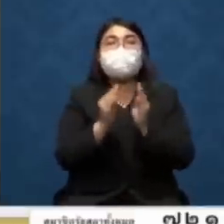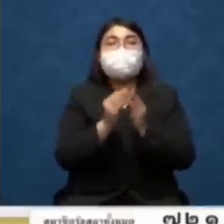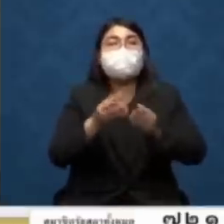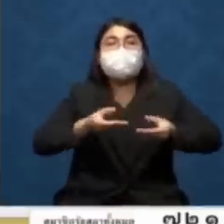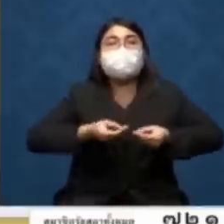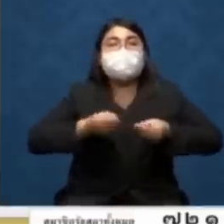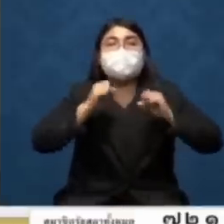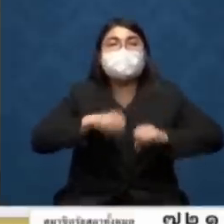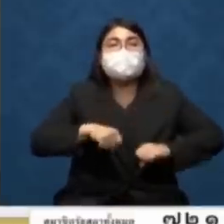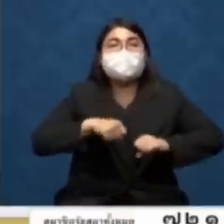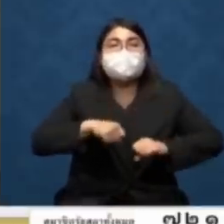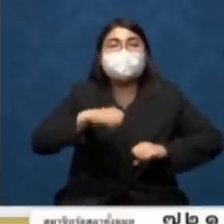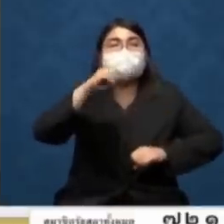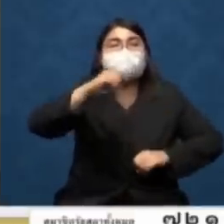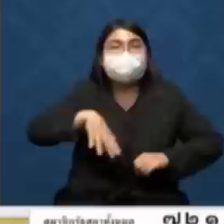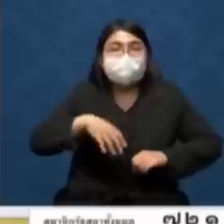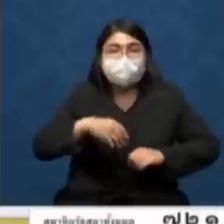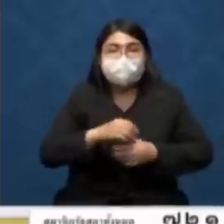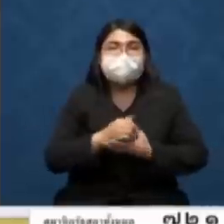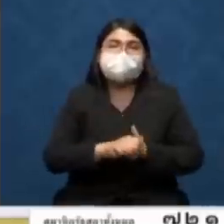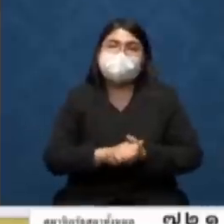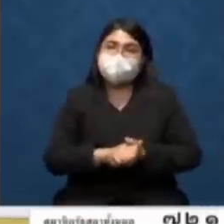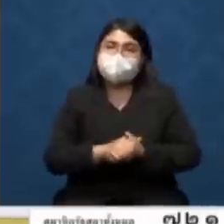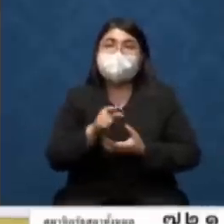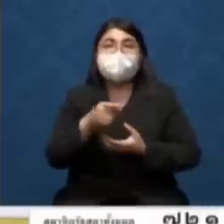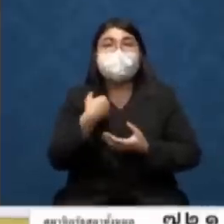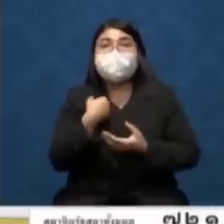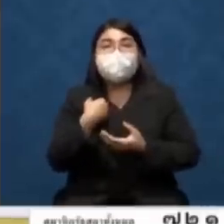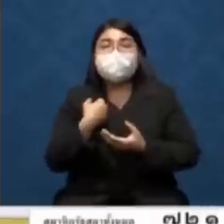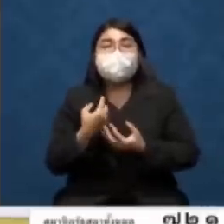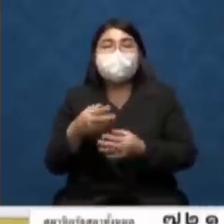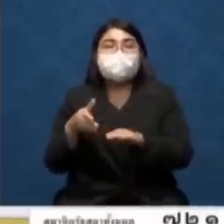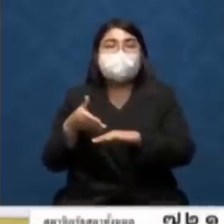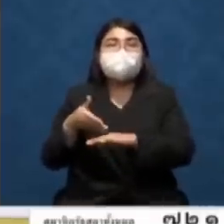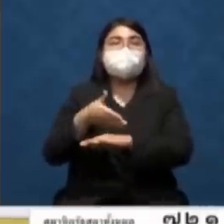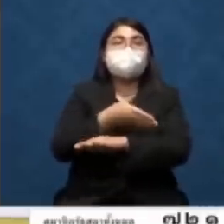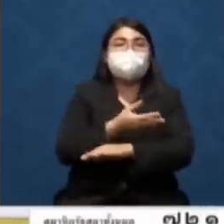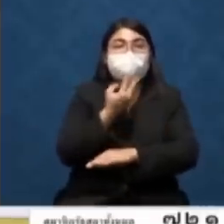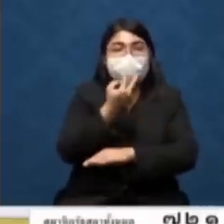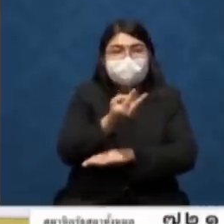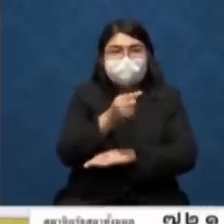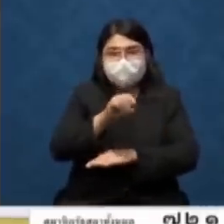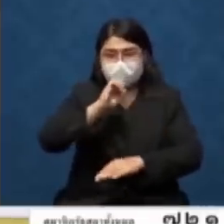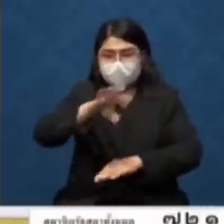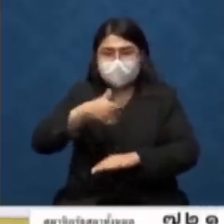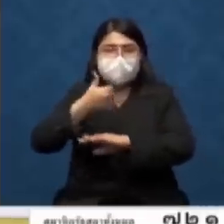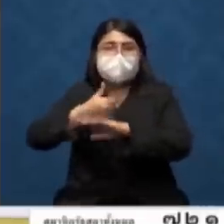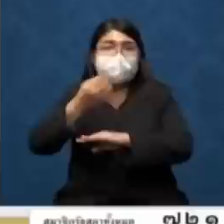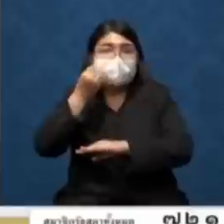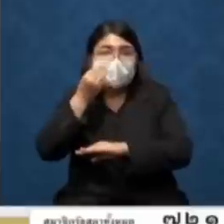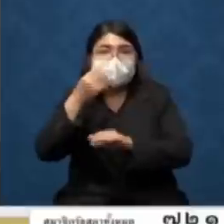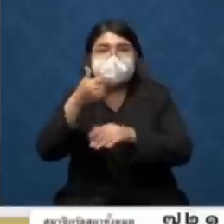ได้รบการลมาติผ่านแลนี่ Schülerนรับหลกการก็เป็น กรอเทพดูไดเลยครับผมไม่เคยพูดเรื่องการเลกกำนผู้ใหญ่บ้าน